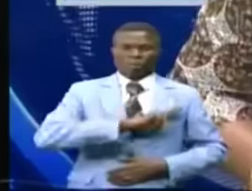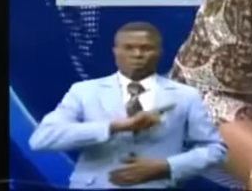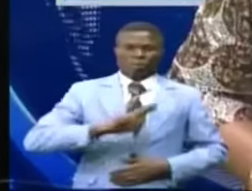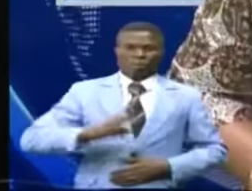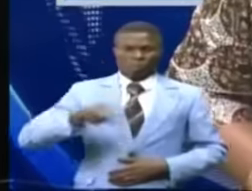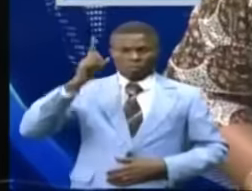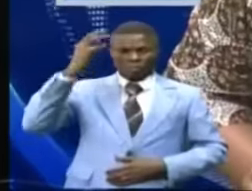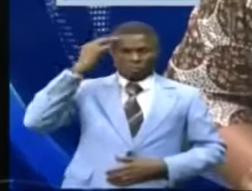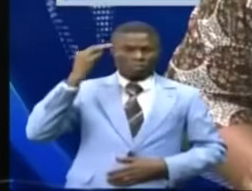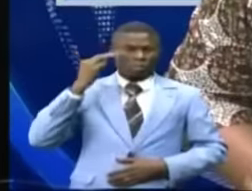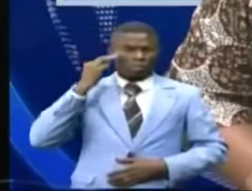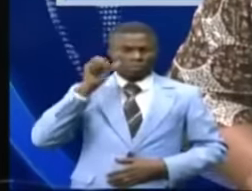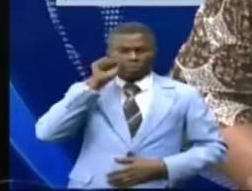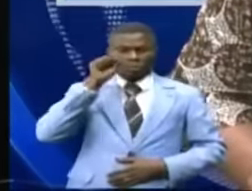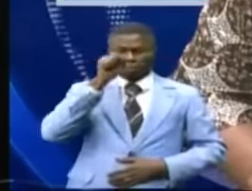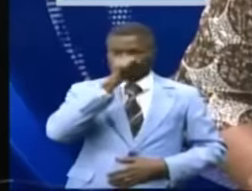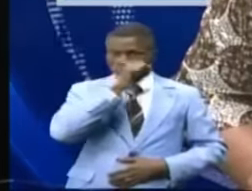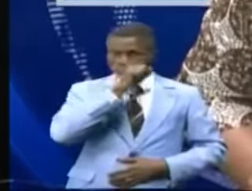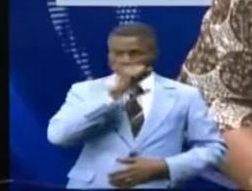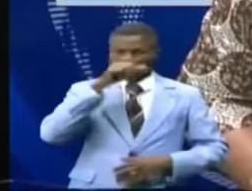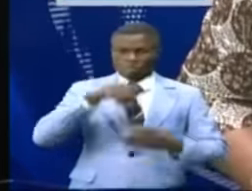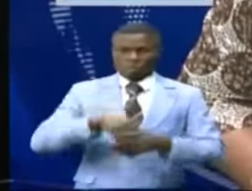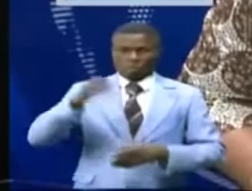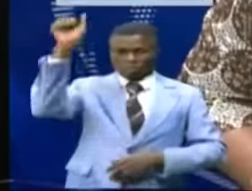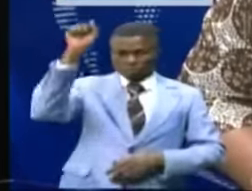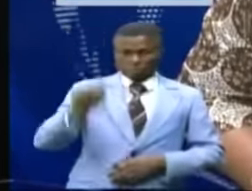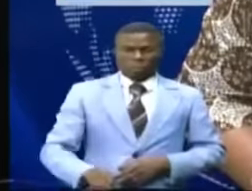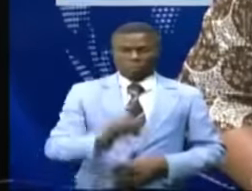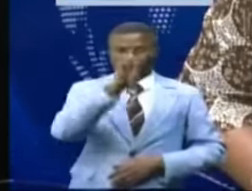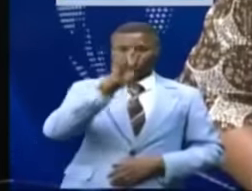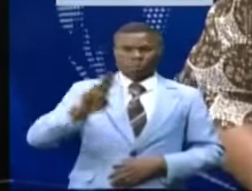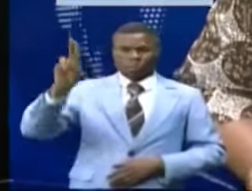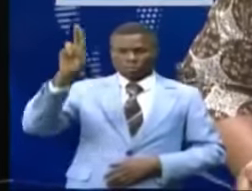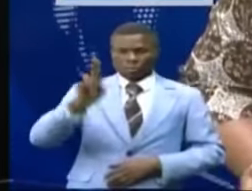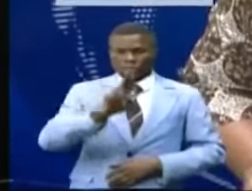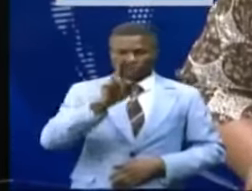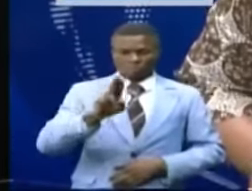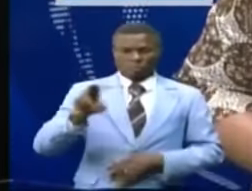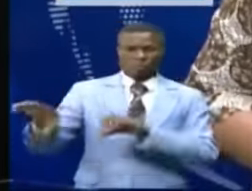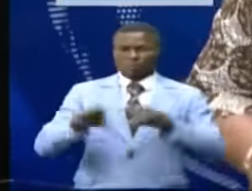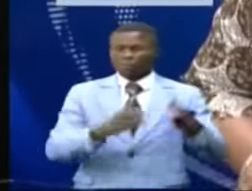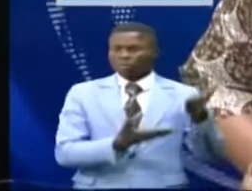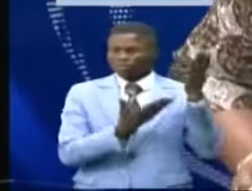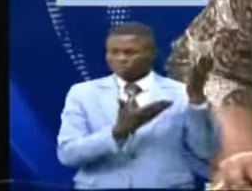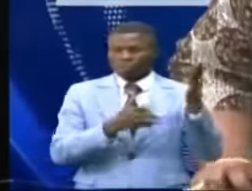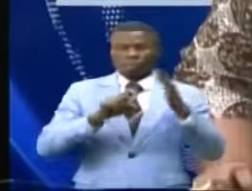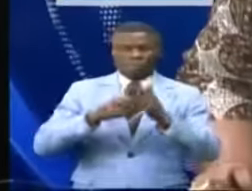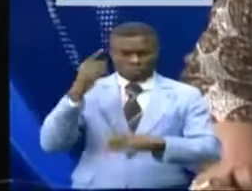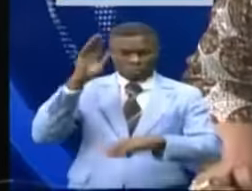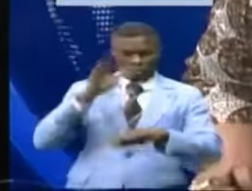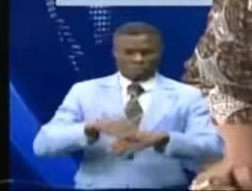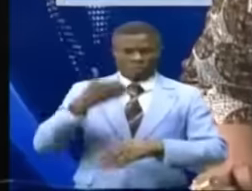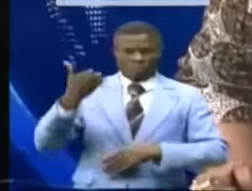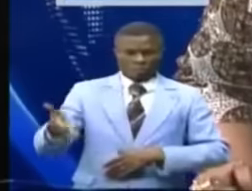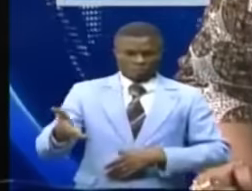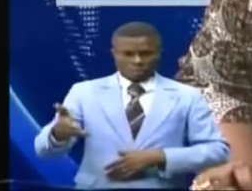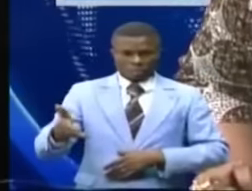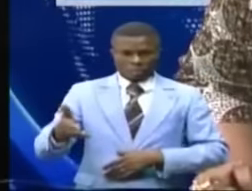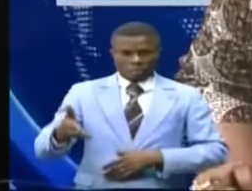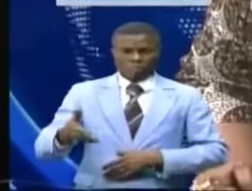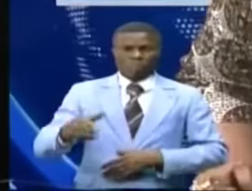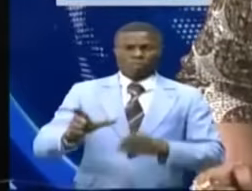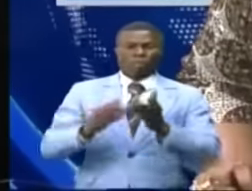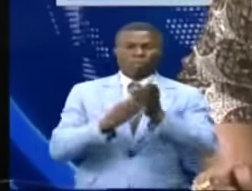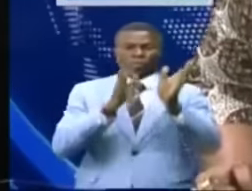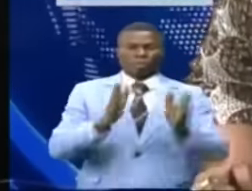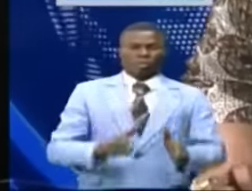Premier ministre Jean-Michel Samalukonde dans le Bazuélé dimanche est un événement. C'est une grande première pour cette province. Leader du coin,